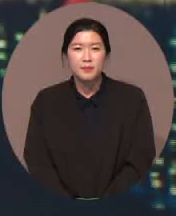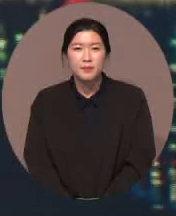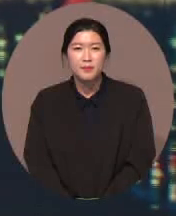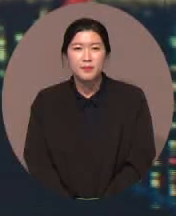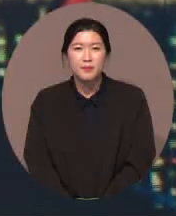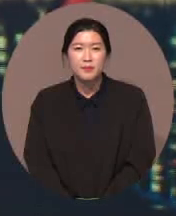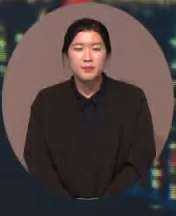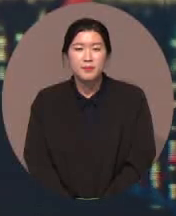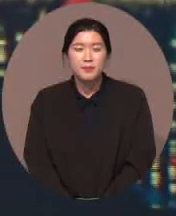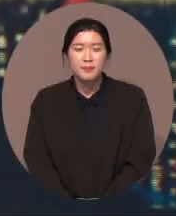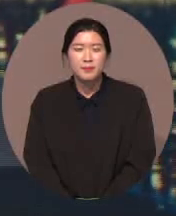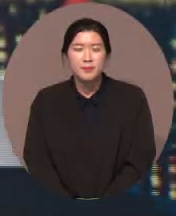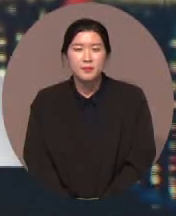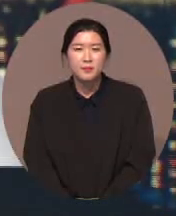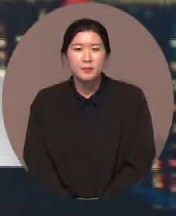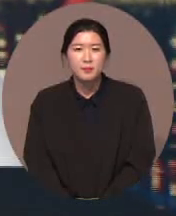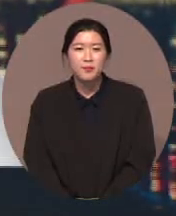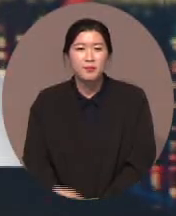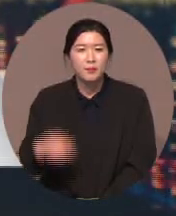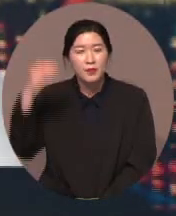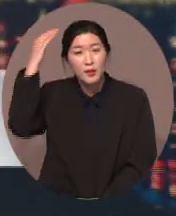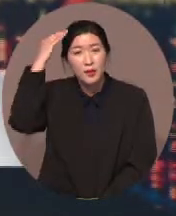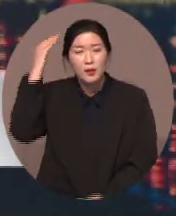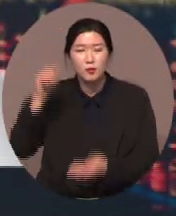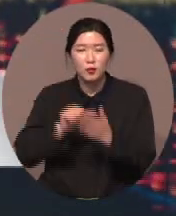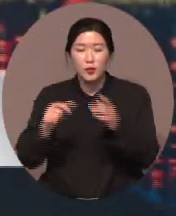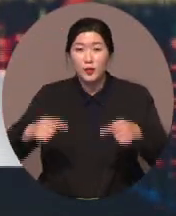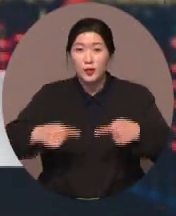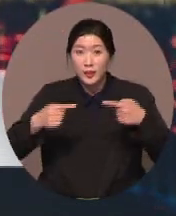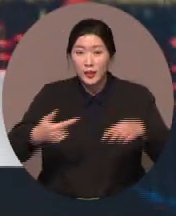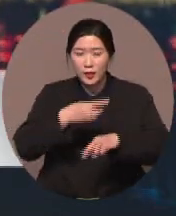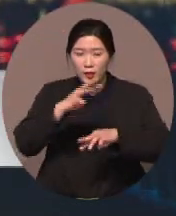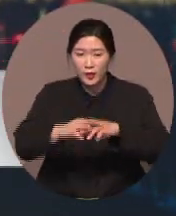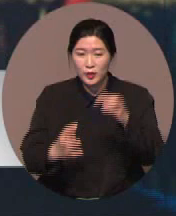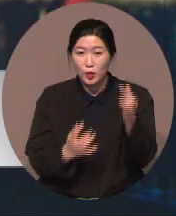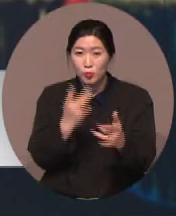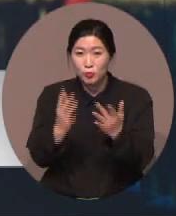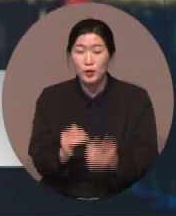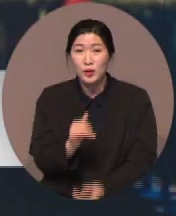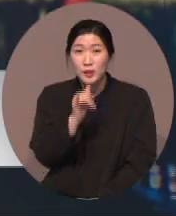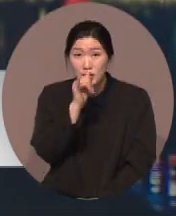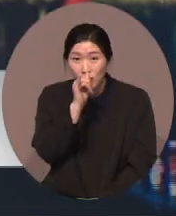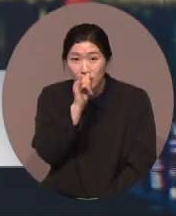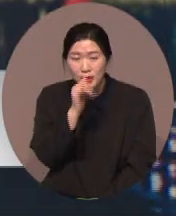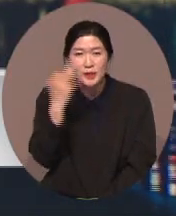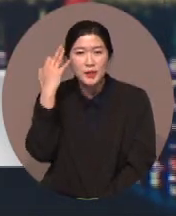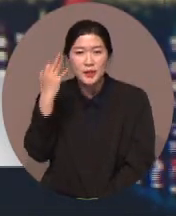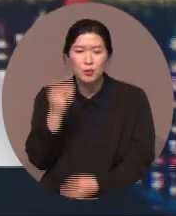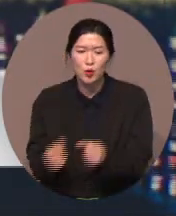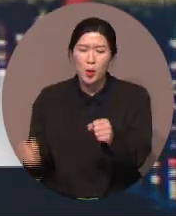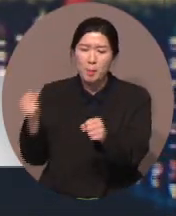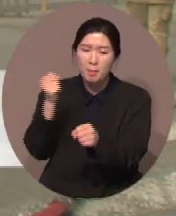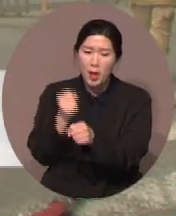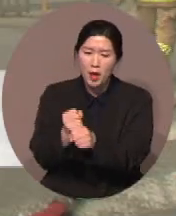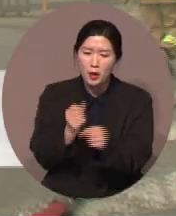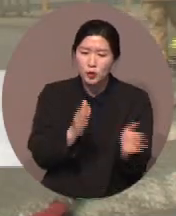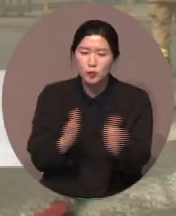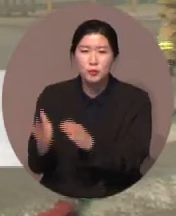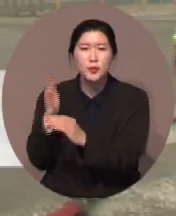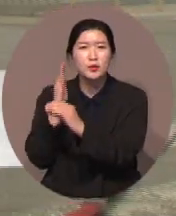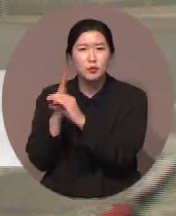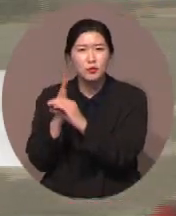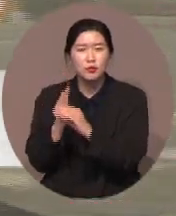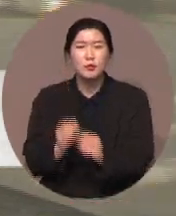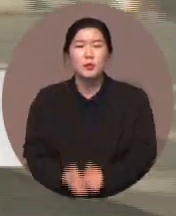네 다음 소식입니다 한국타이어 대전공장이 대형 화재발생 이주일만에 공장 가동 재개를 위한